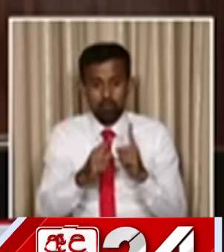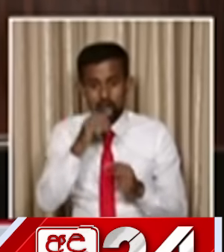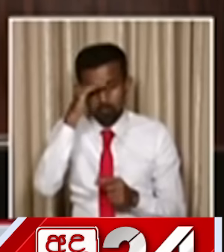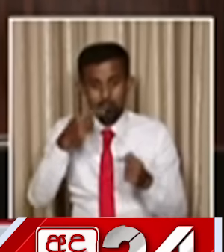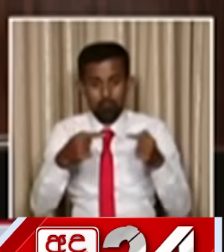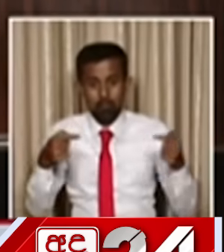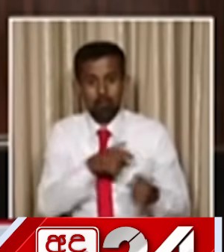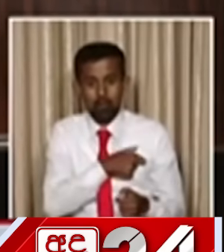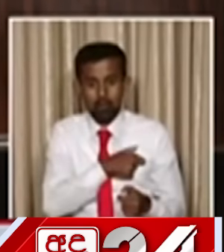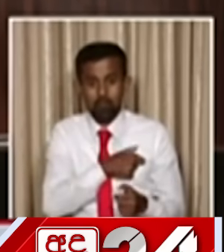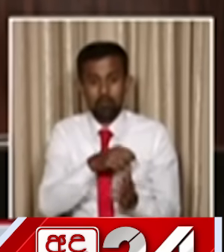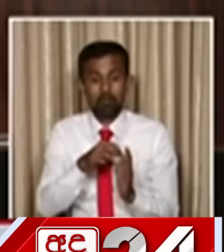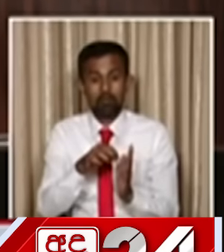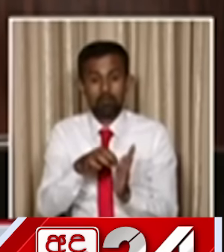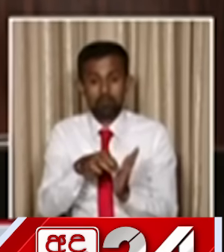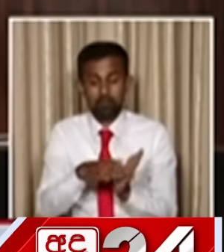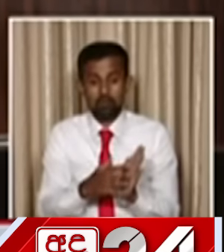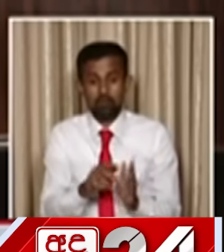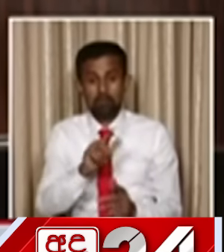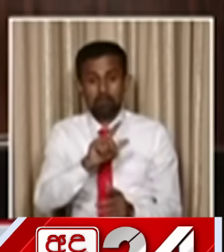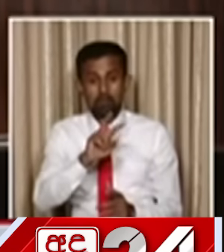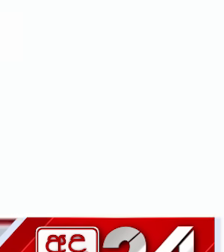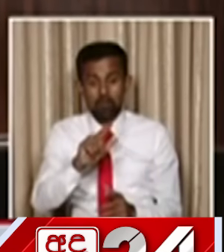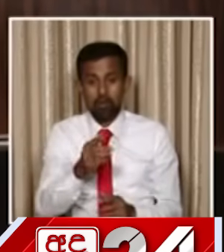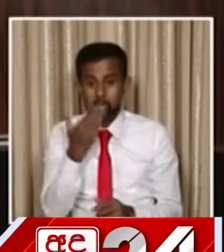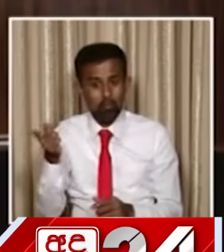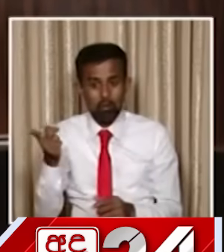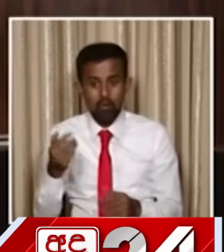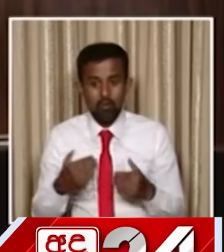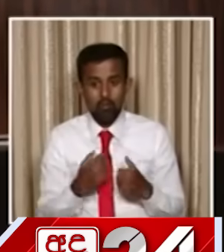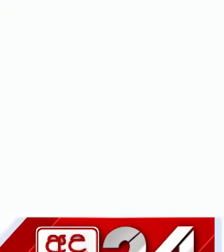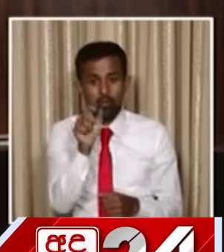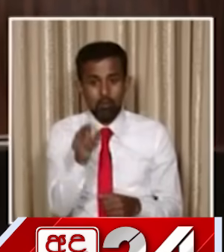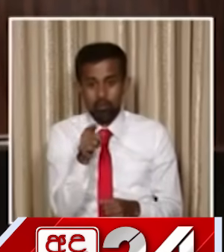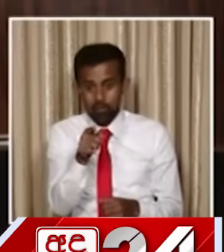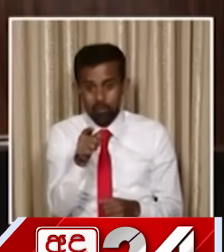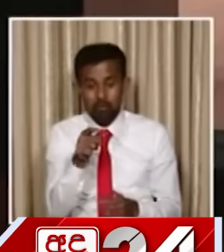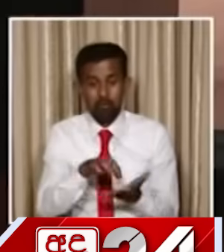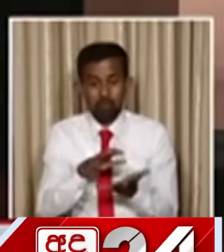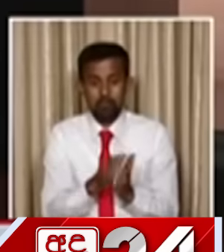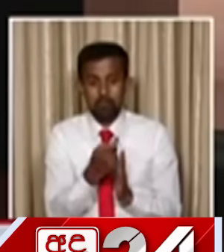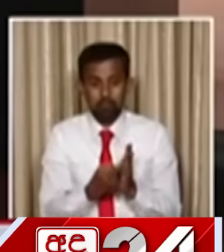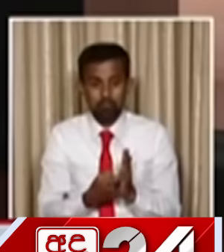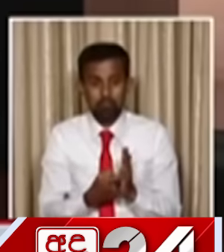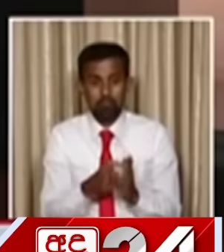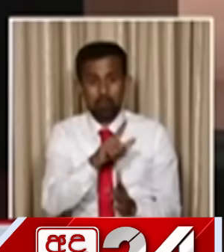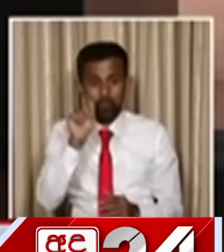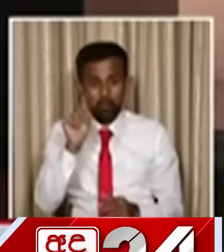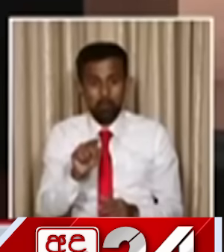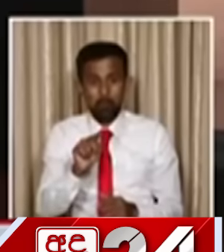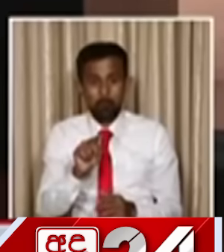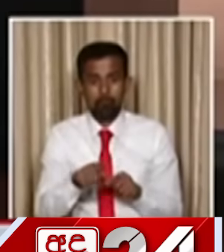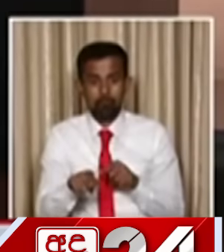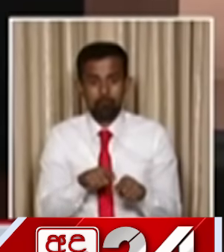විපක්ෂ නායකතුමාට ස්ථාවර වන නියෝග 72 කණුව කටයුතු කරන්න පුළුවන්. මම කියන ඔබතුමාට ස්ථාවර නියෝග 71 ගන්තියත්